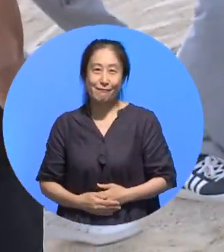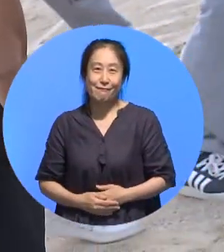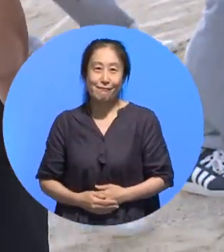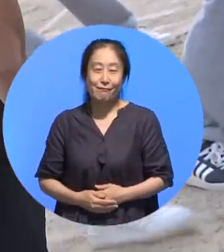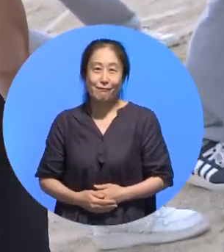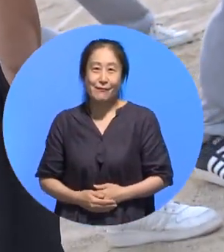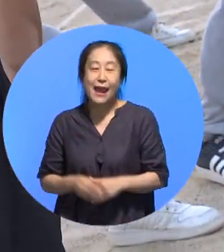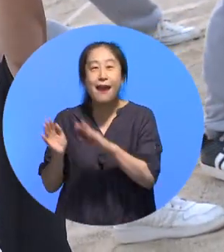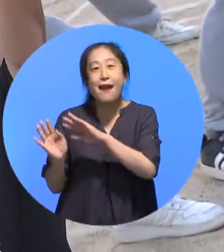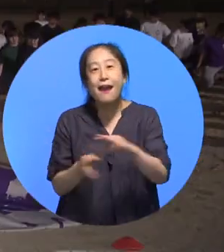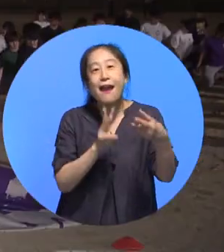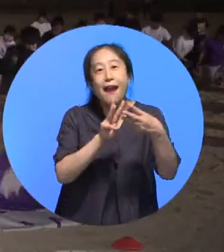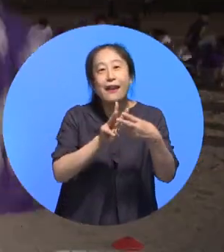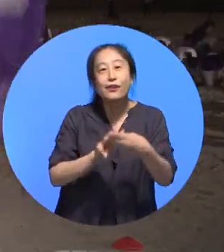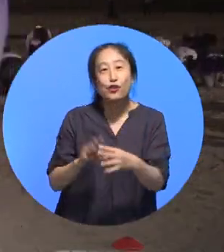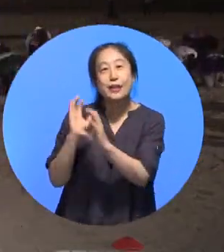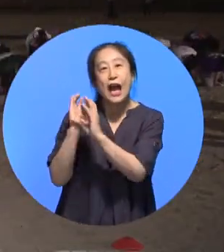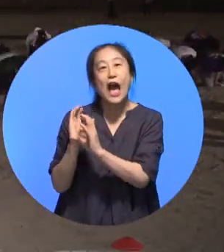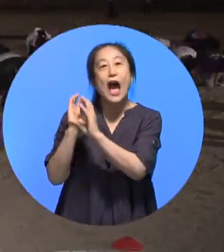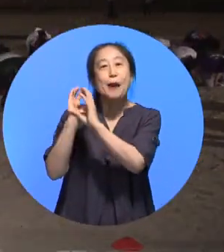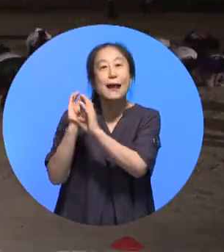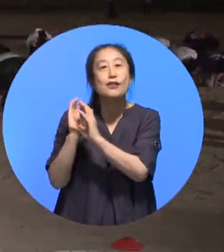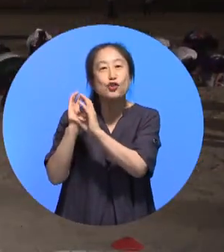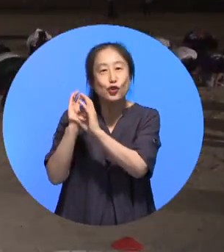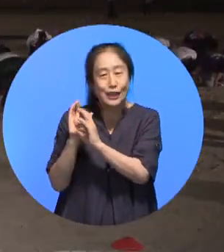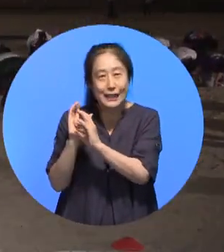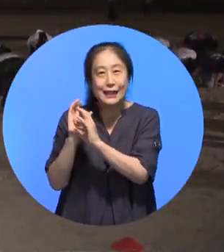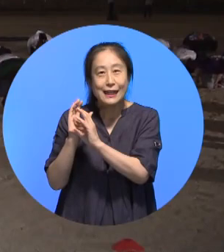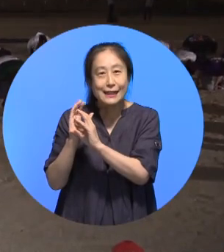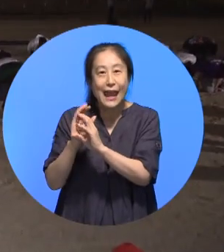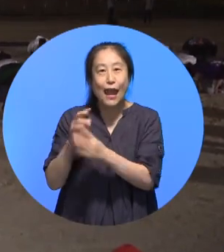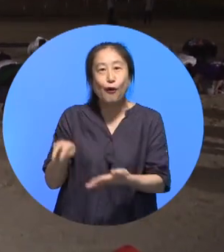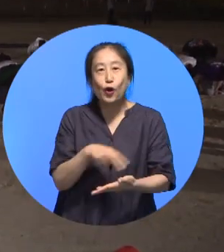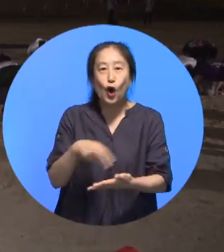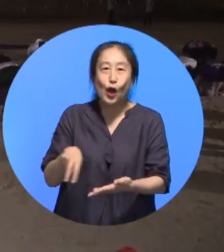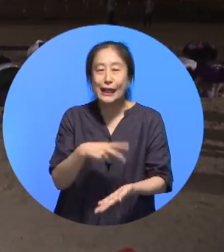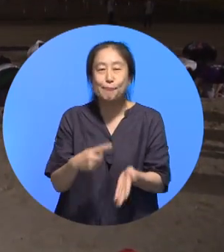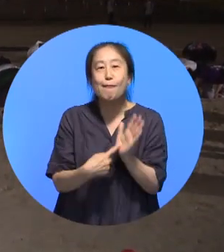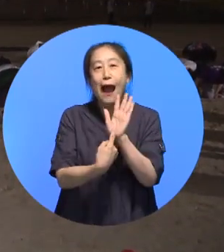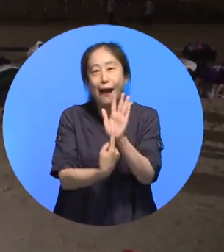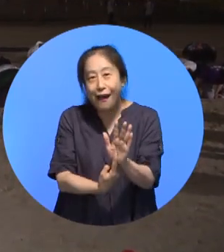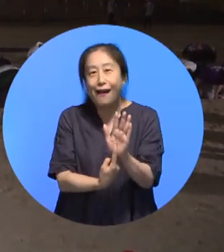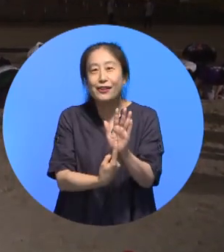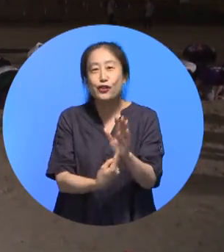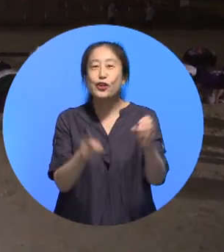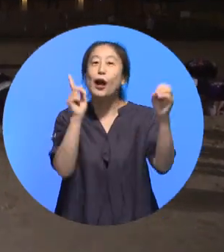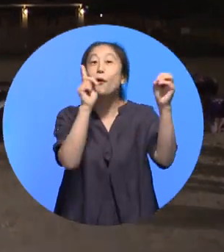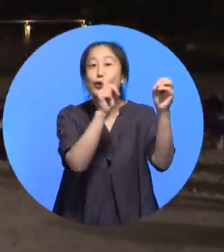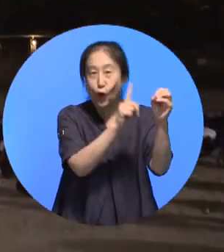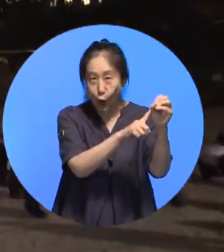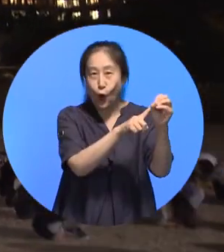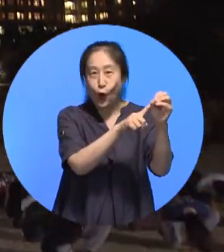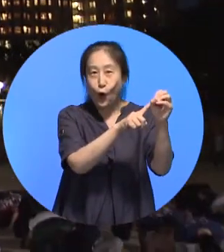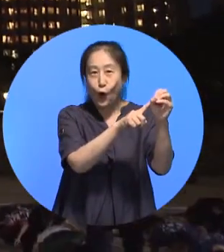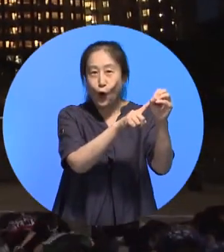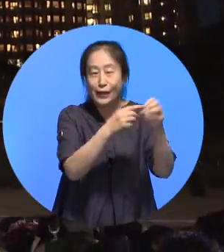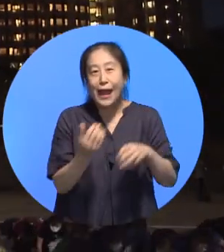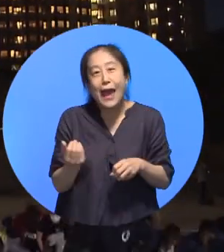のテーマが水田祭り自体をテーマにしている今作品を踊ってるので